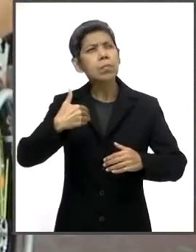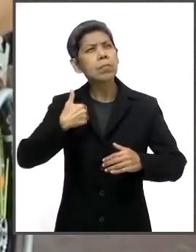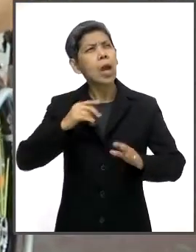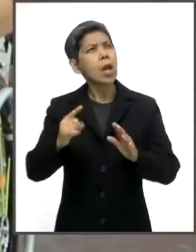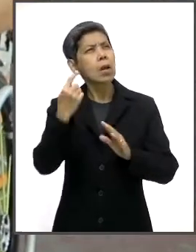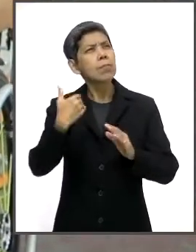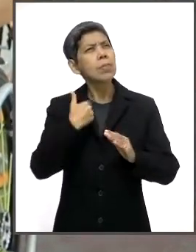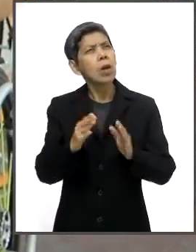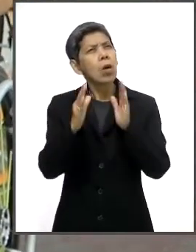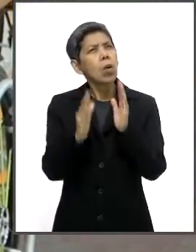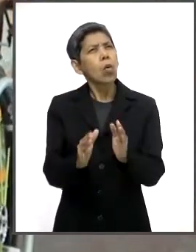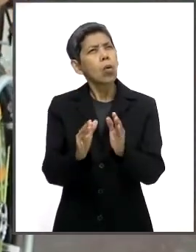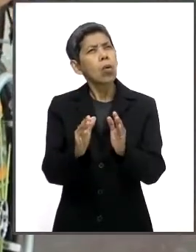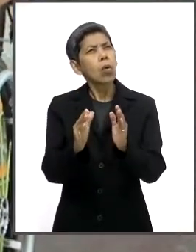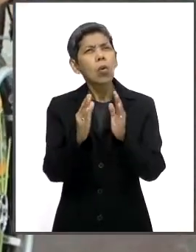อนนั้นเริ่มแรกประมาณ